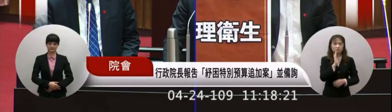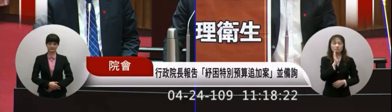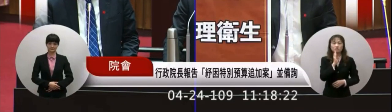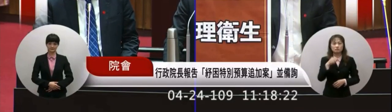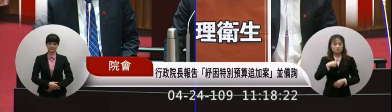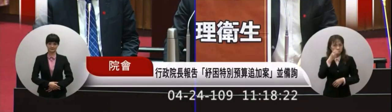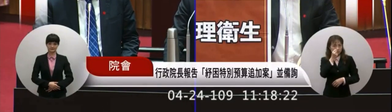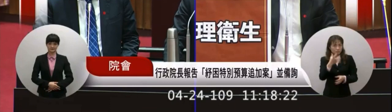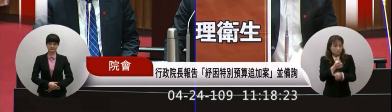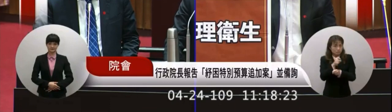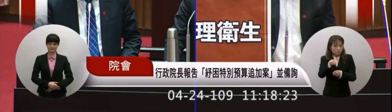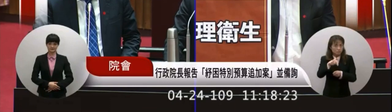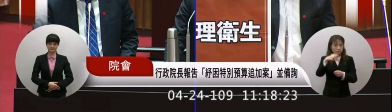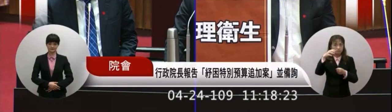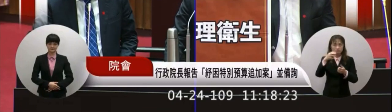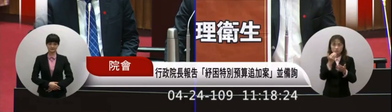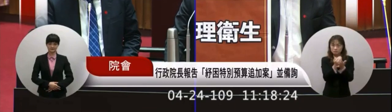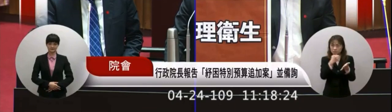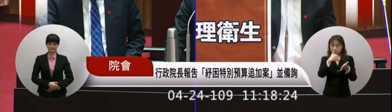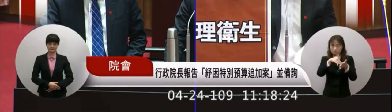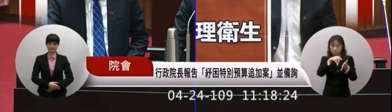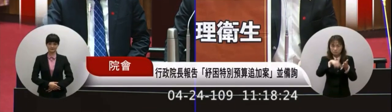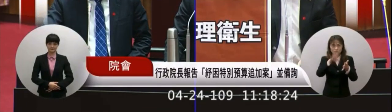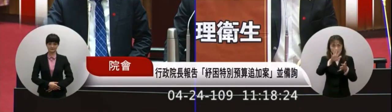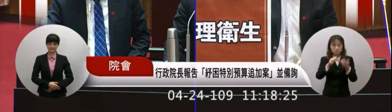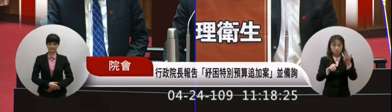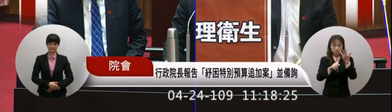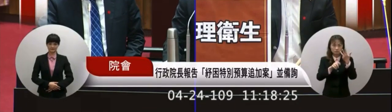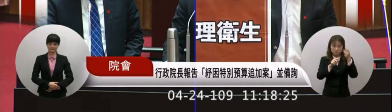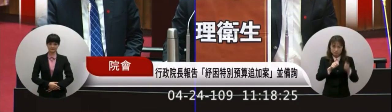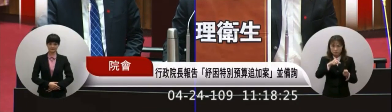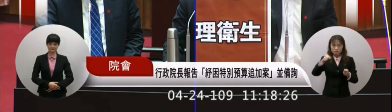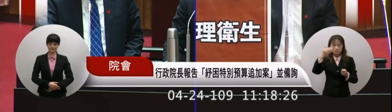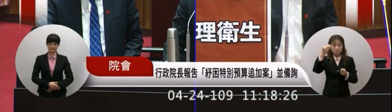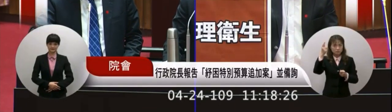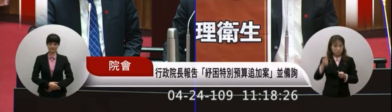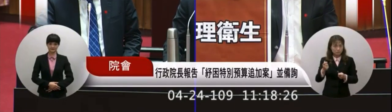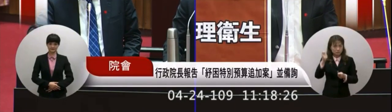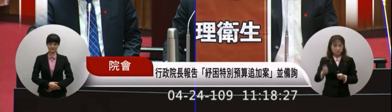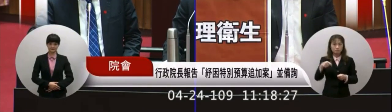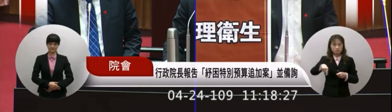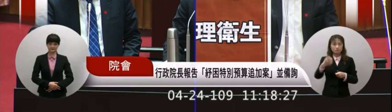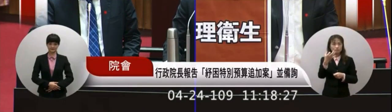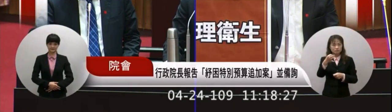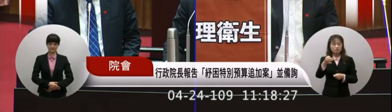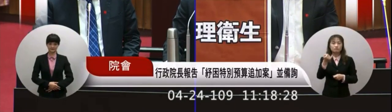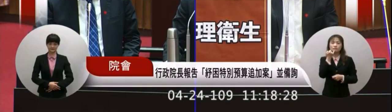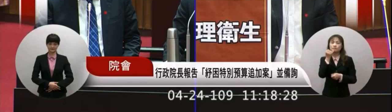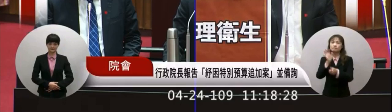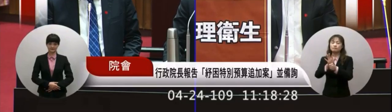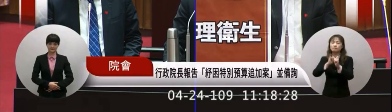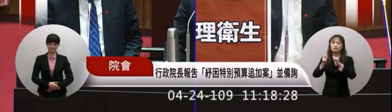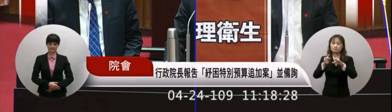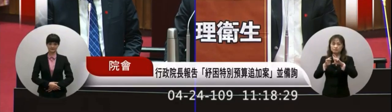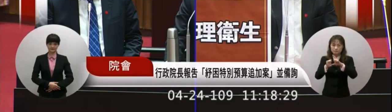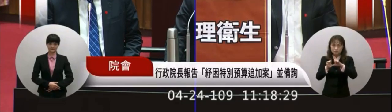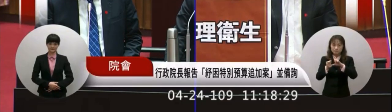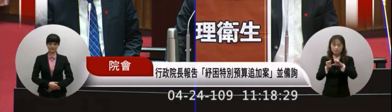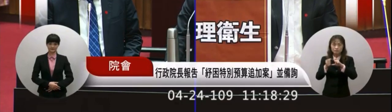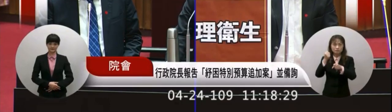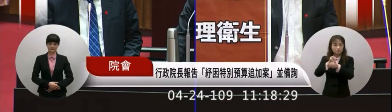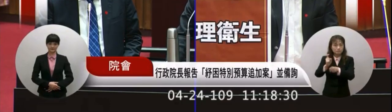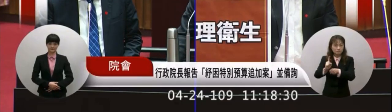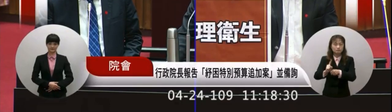意到，即道有编的一个，应该是8亿至9亿的预算来予即个社区来做心理的即